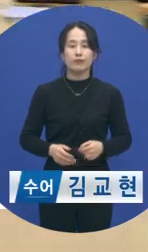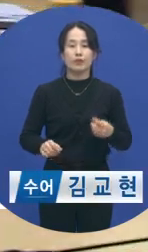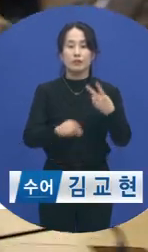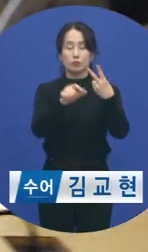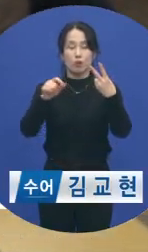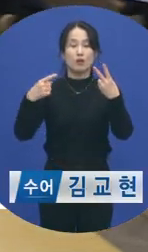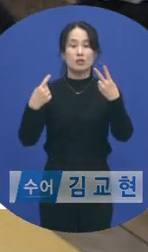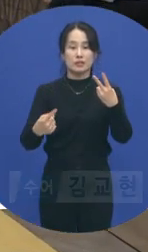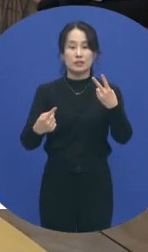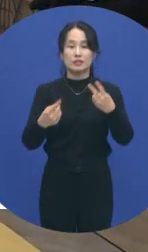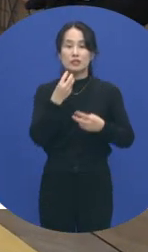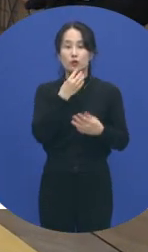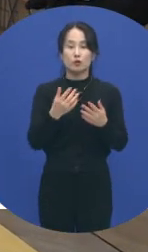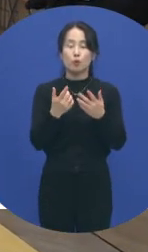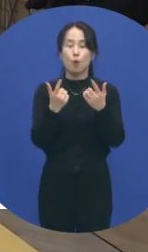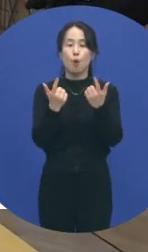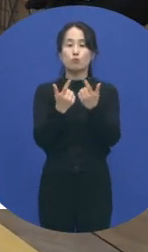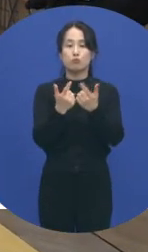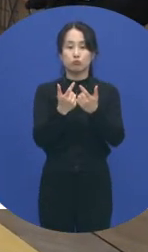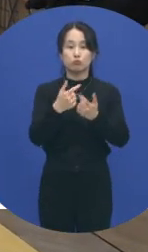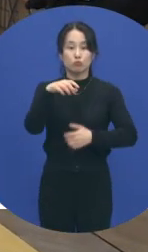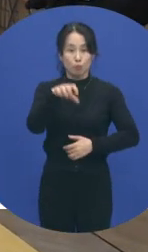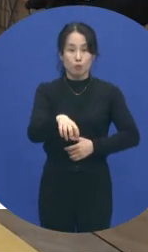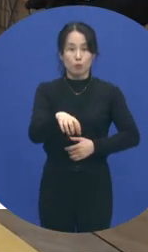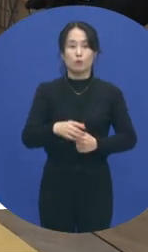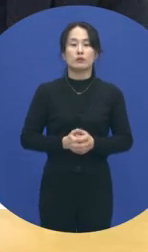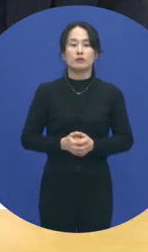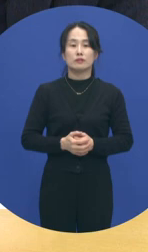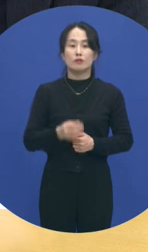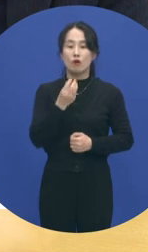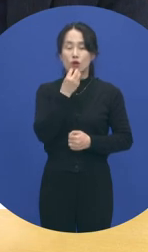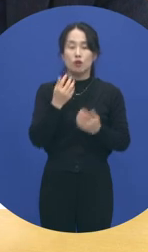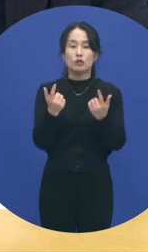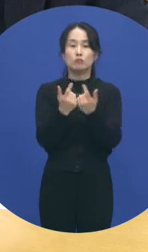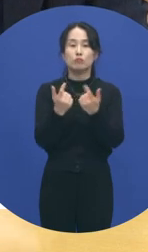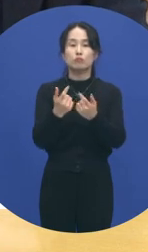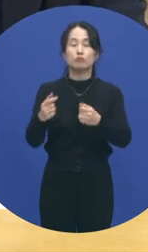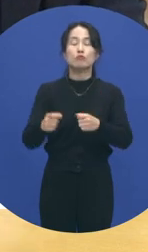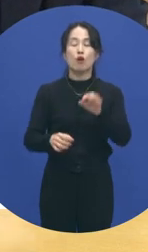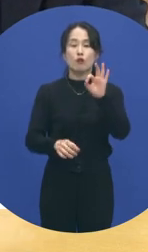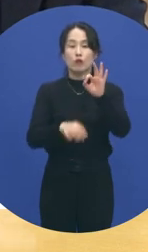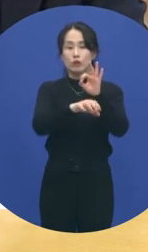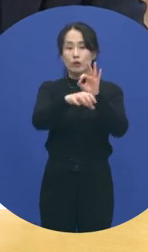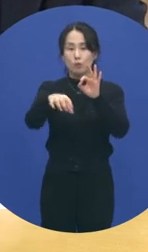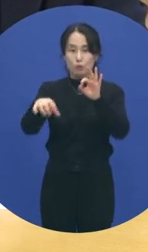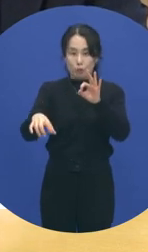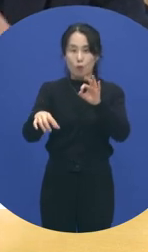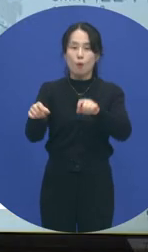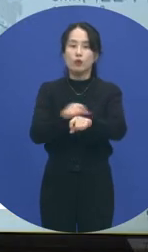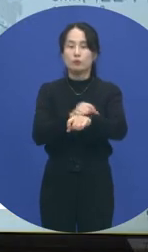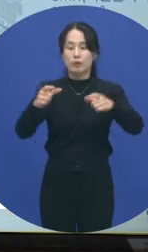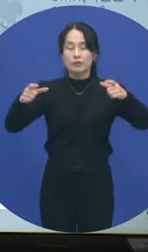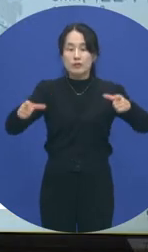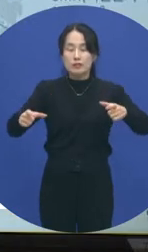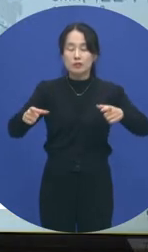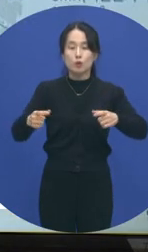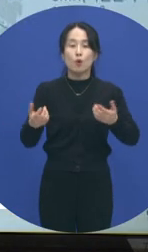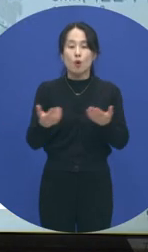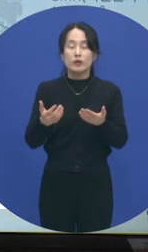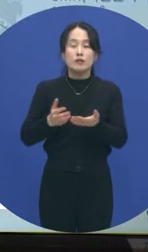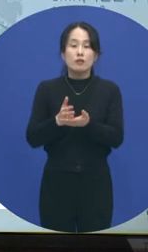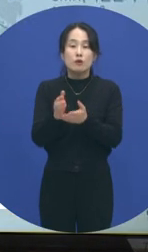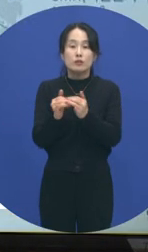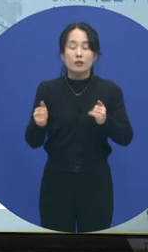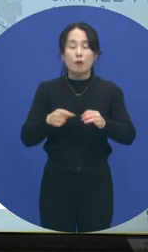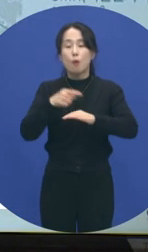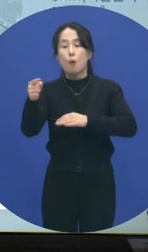경기도는 지난 2월 1일 경기도청 북부청사 상황실에서 경기도와 경기북부 10개 시군 경기북부특별자치도 업무